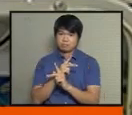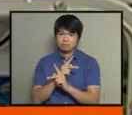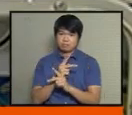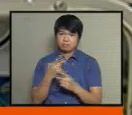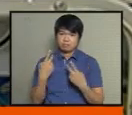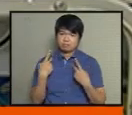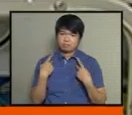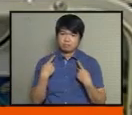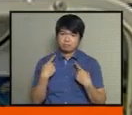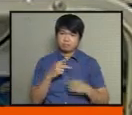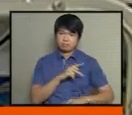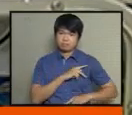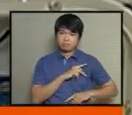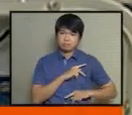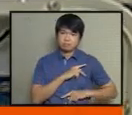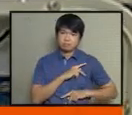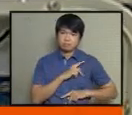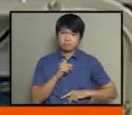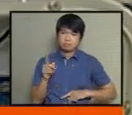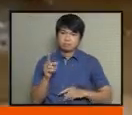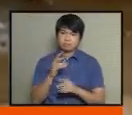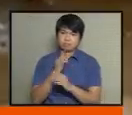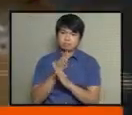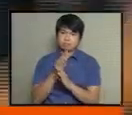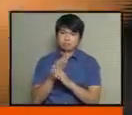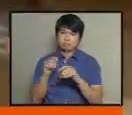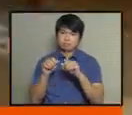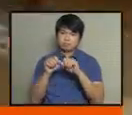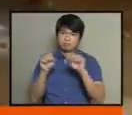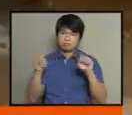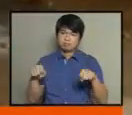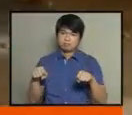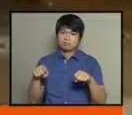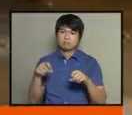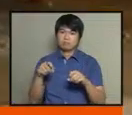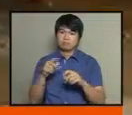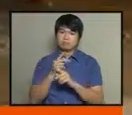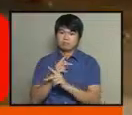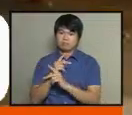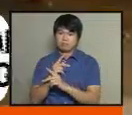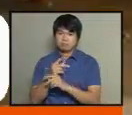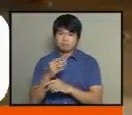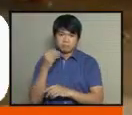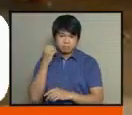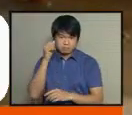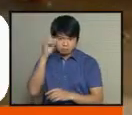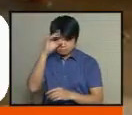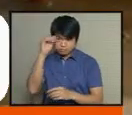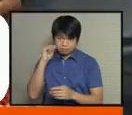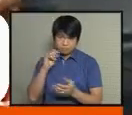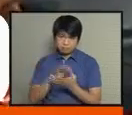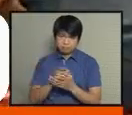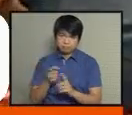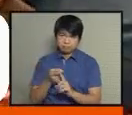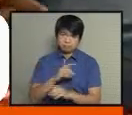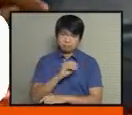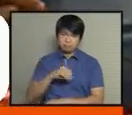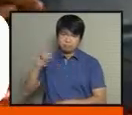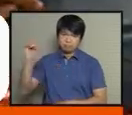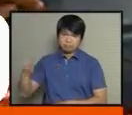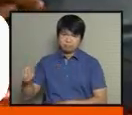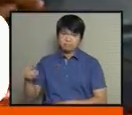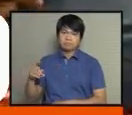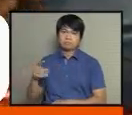kapulisan, so secure sila dito sa atin sa bus station. Ang mag-asawang Merly at Ariel na mula pa sa Olongapo sa bus terminal